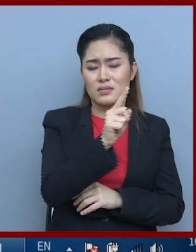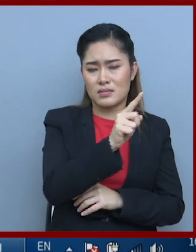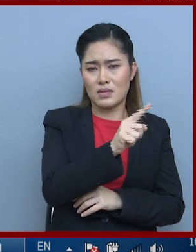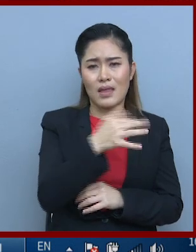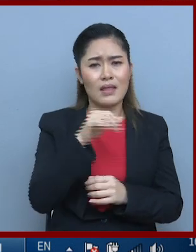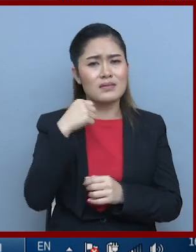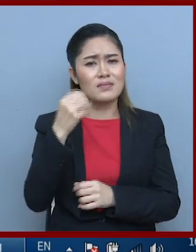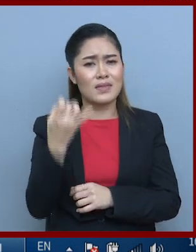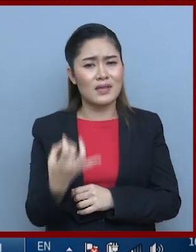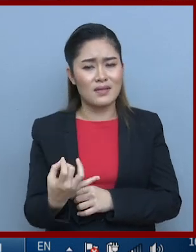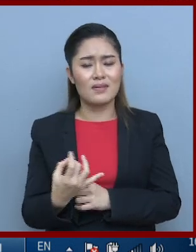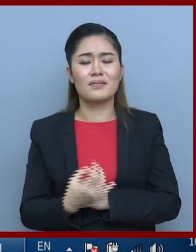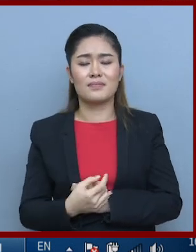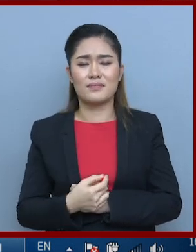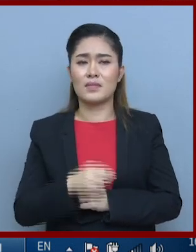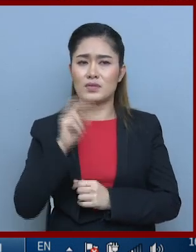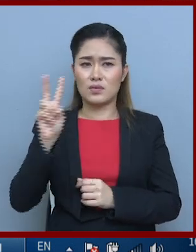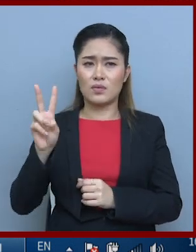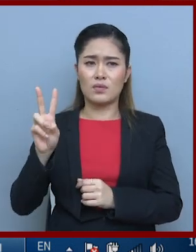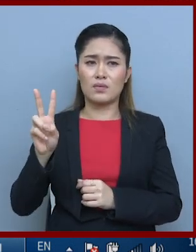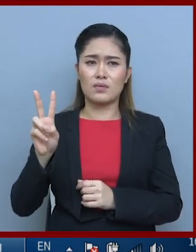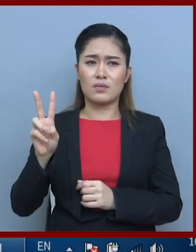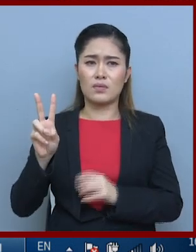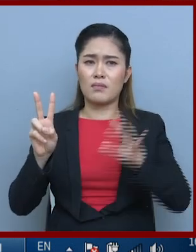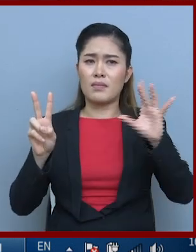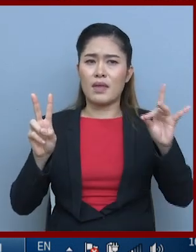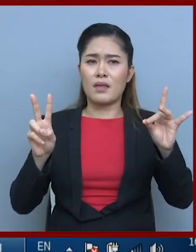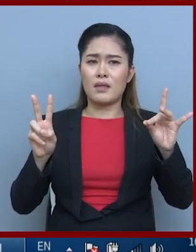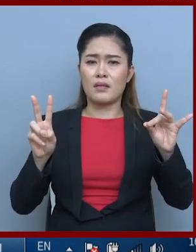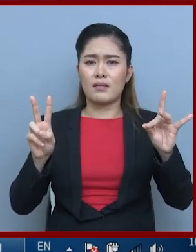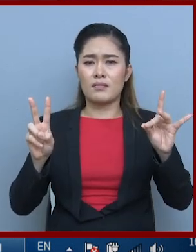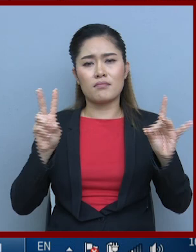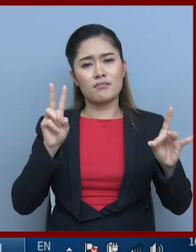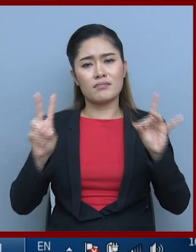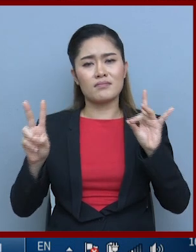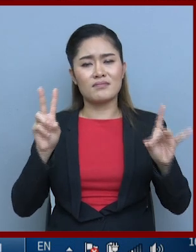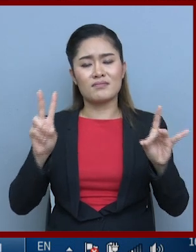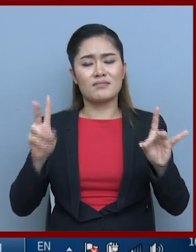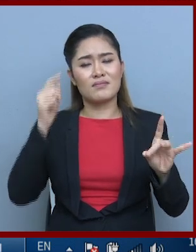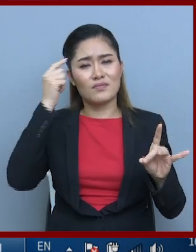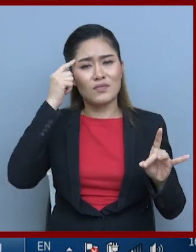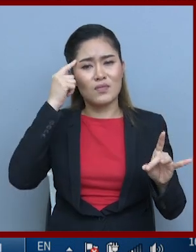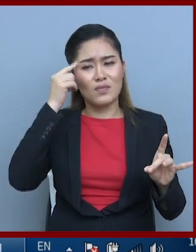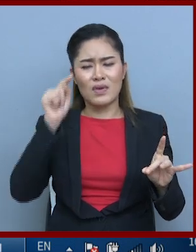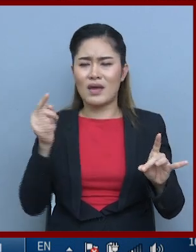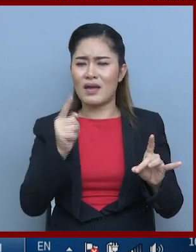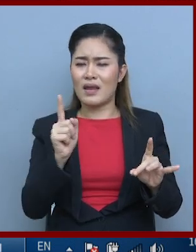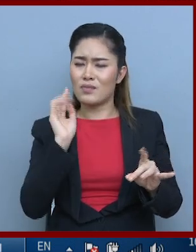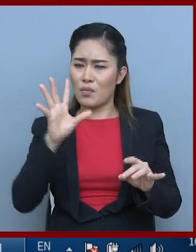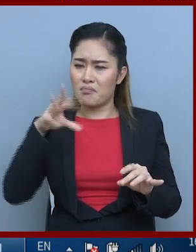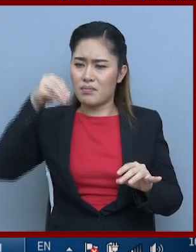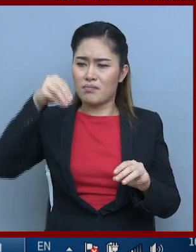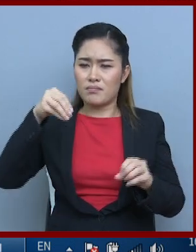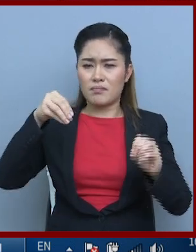10อะไรล่ะ2 8อย่างเงี้ยทำไงถึงจะรู้ว่าอีกบิตไหนควรติ